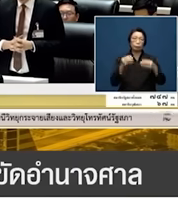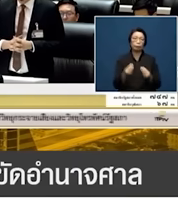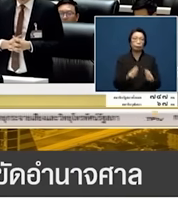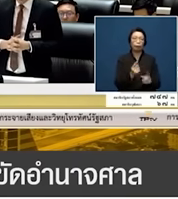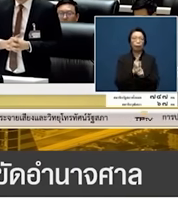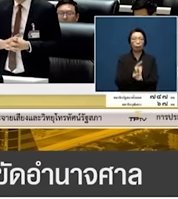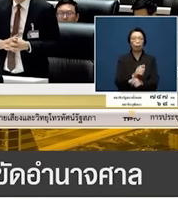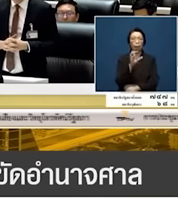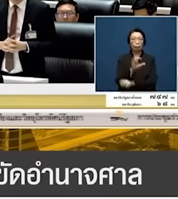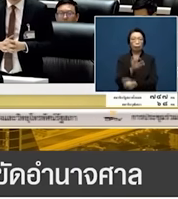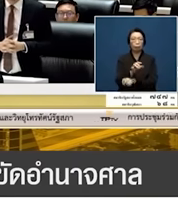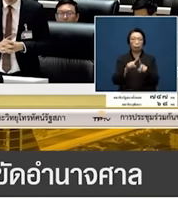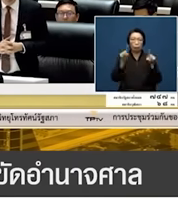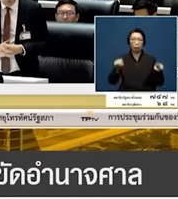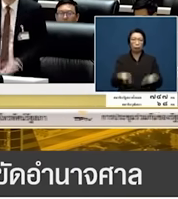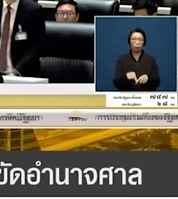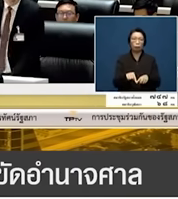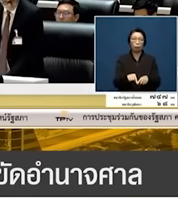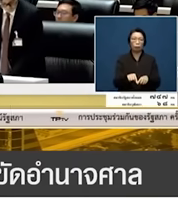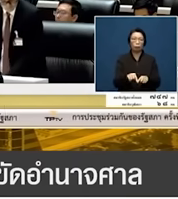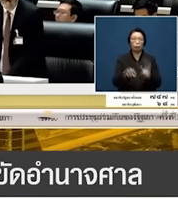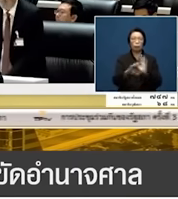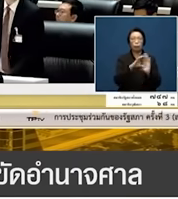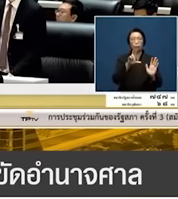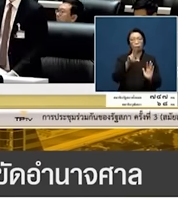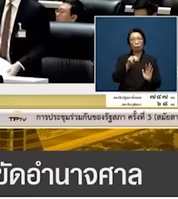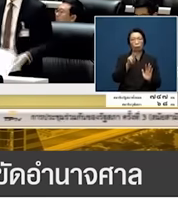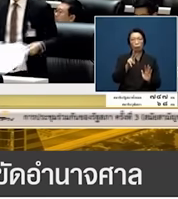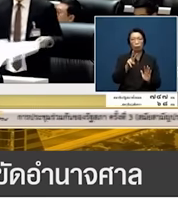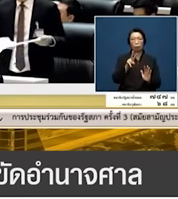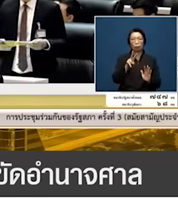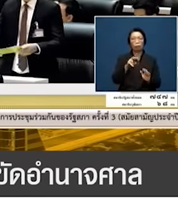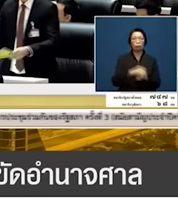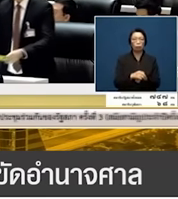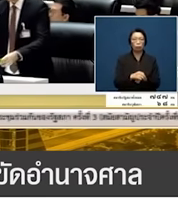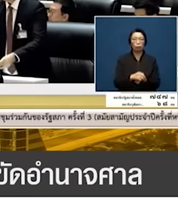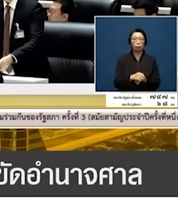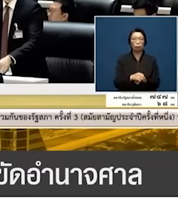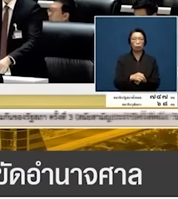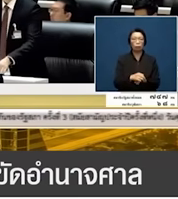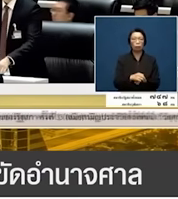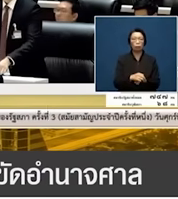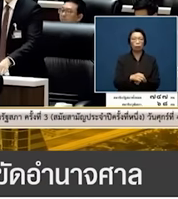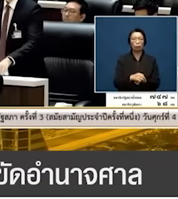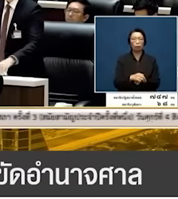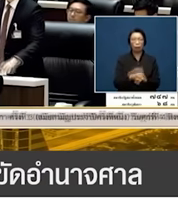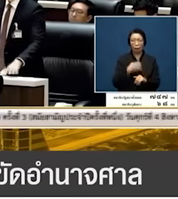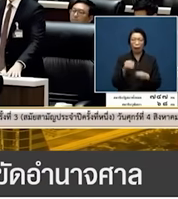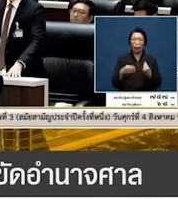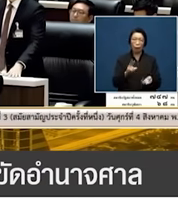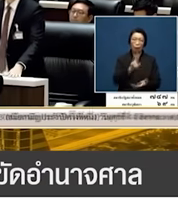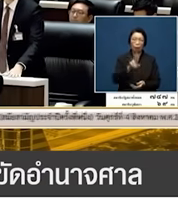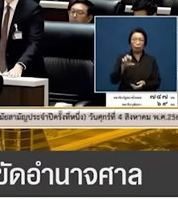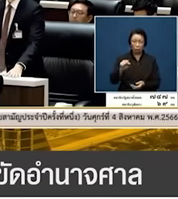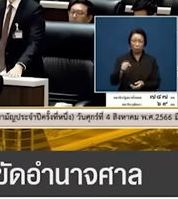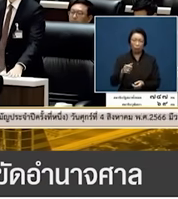ทางหนึ่งส่งสารไปแล้วทางนี้เนี่ยก็ไม่ควรที่จะย้อนกลับไปทบทวนใช่ไหมควรจะเดินหน้าต่อไปในประเด็นที่คุณอย